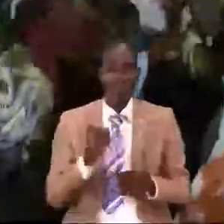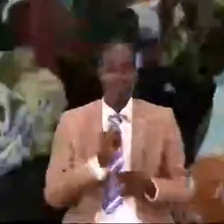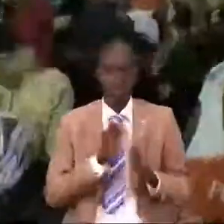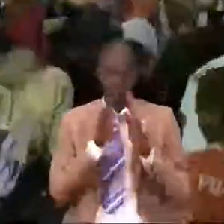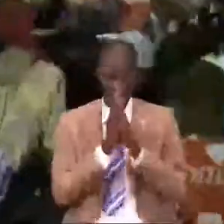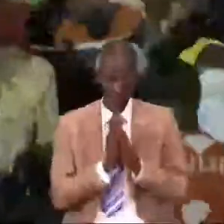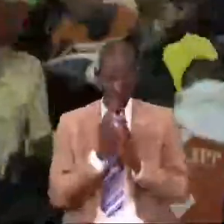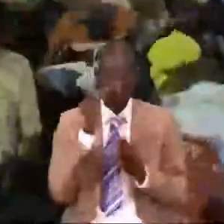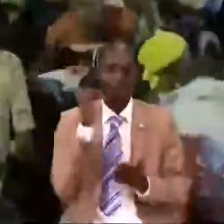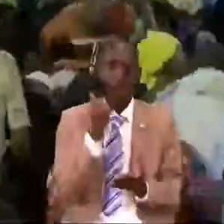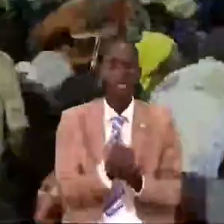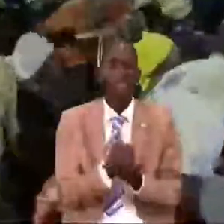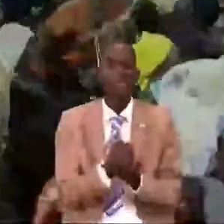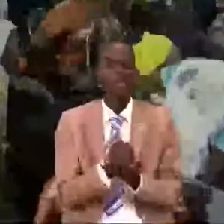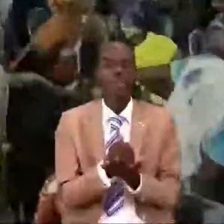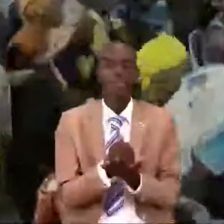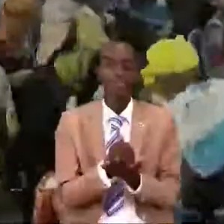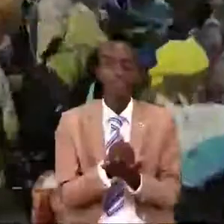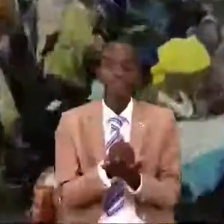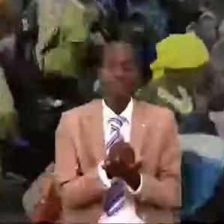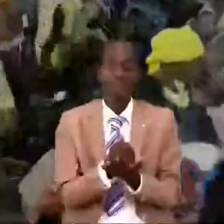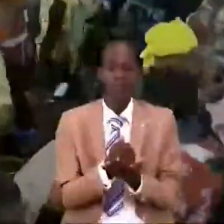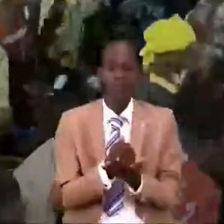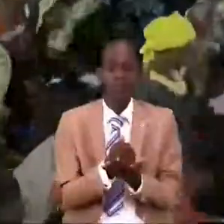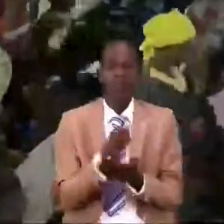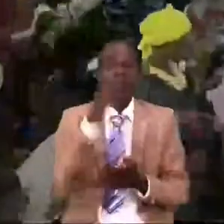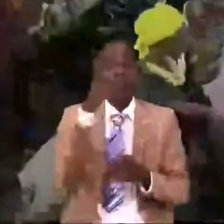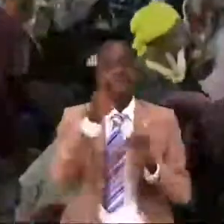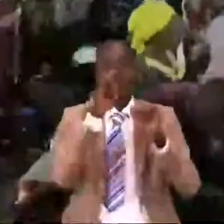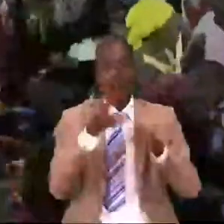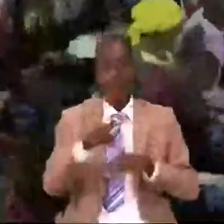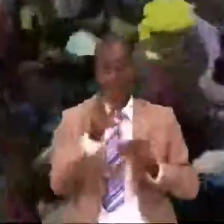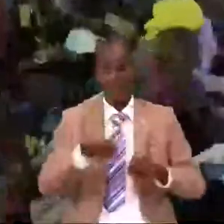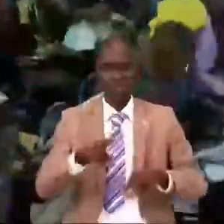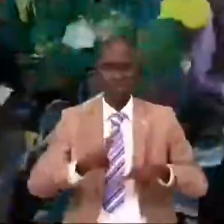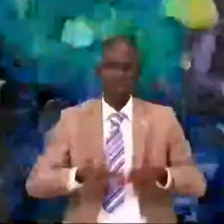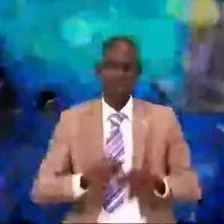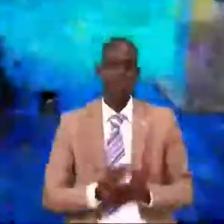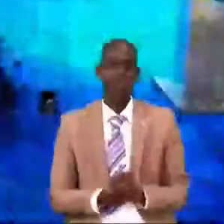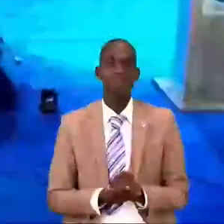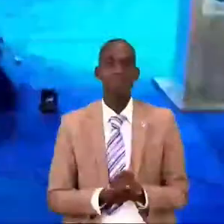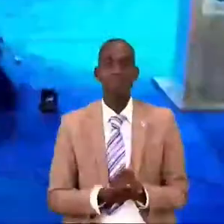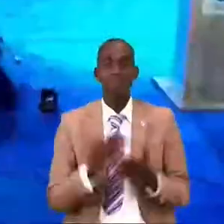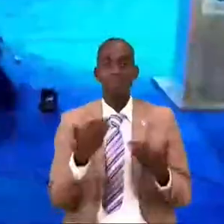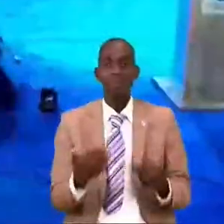Que Dieu bénisse pour vous asseoir. Ce soir, comme nous venons à la dernière nuit